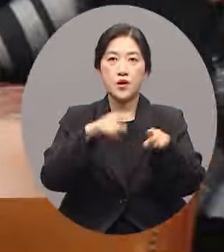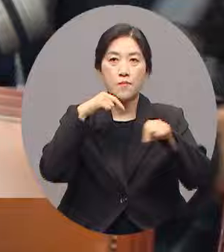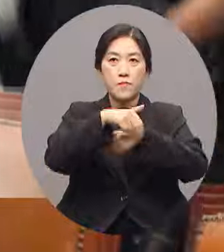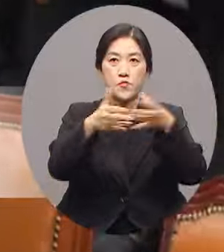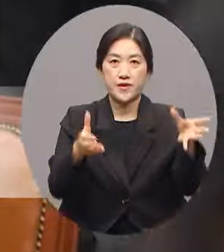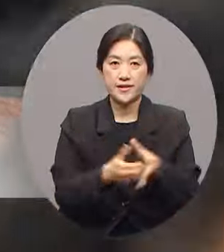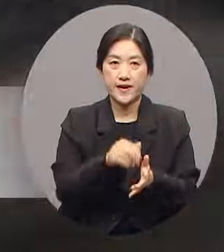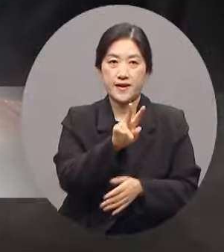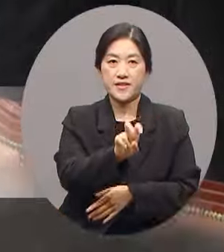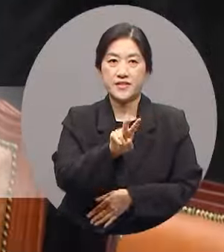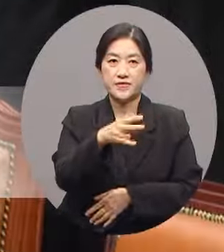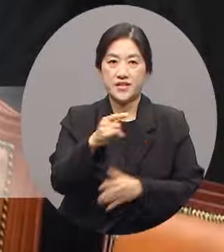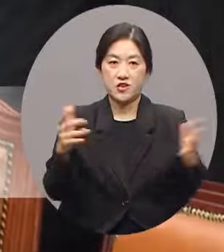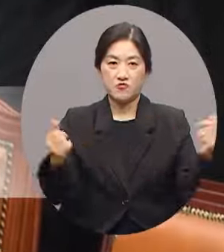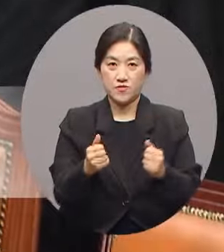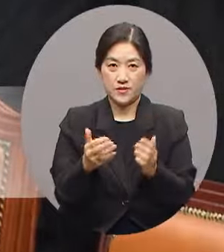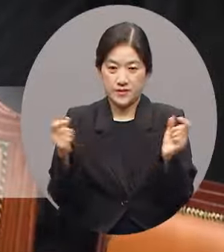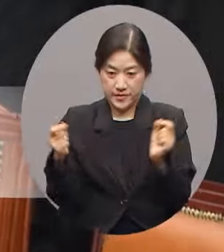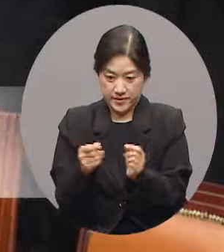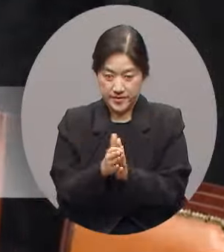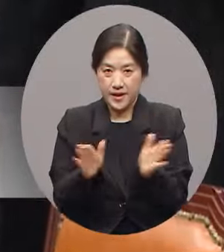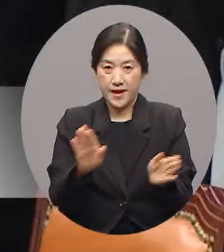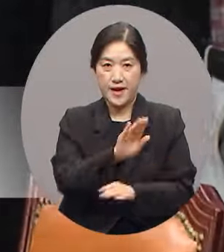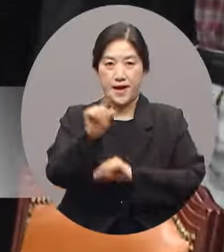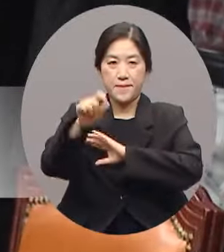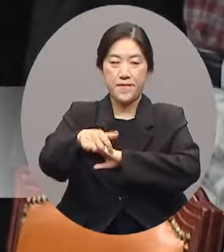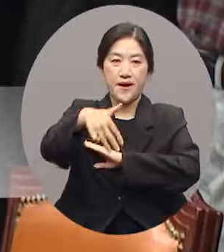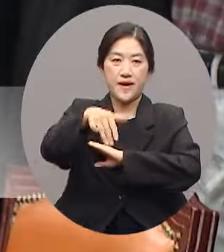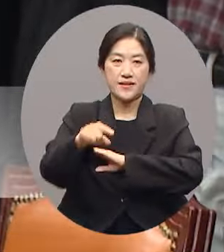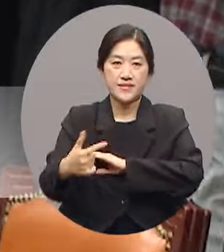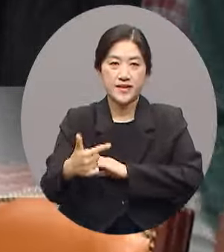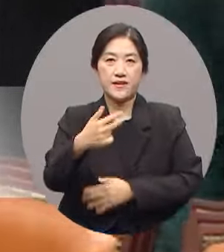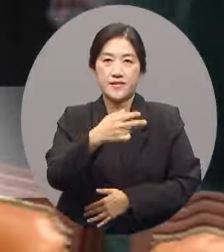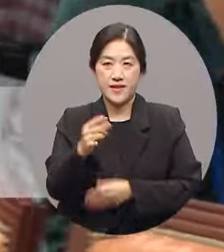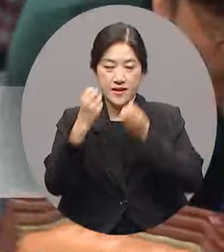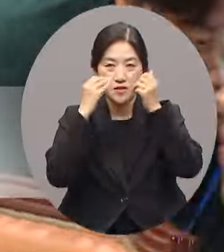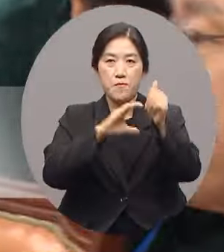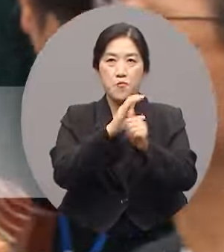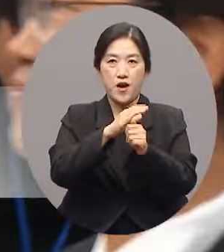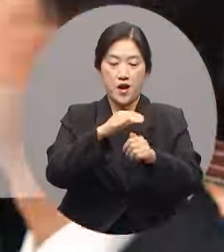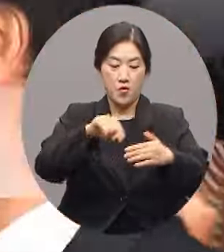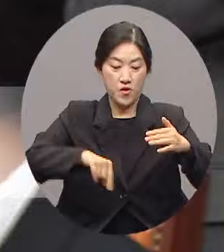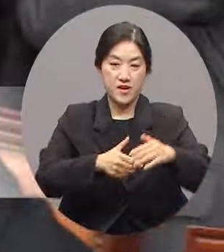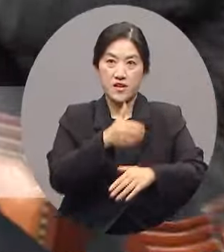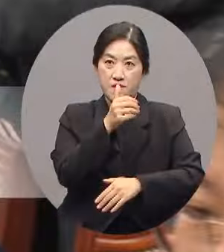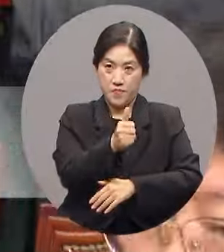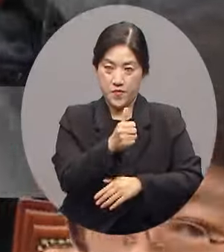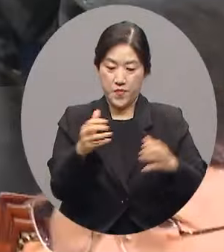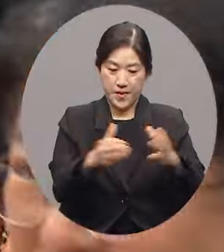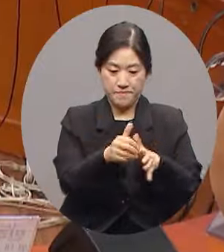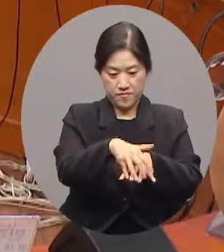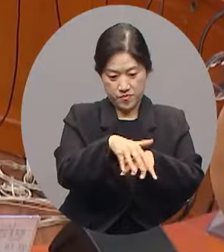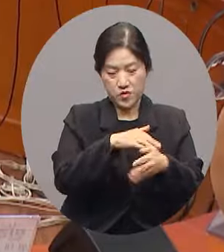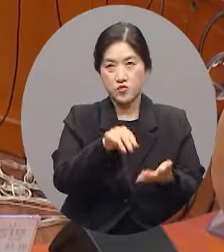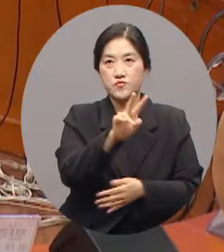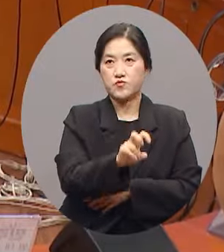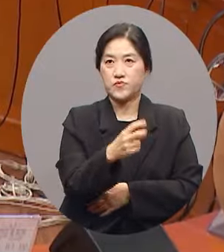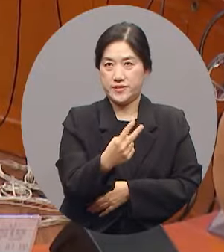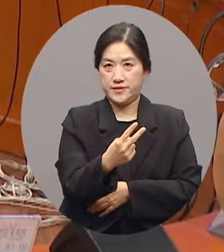더불어민주당이 22대 국회를 앞두고 박찬대 신임 원내대표를 중심으로 22명의 원내대표단을